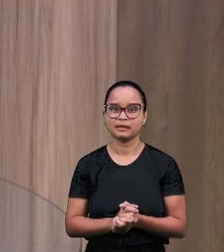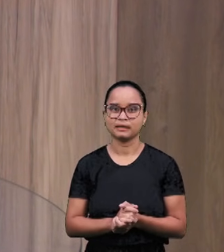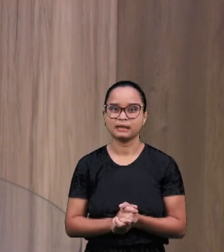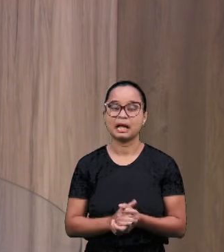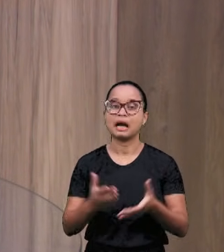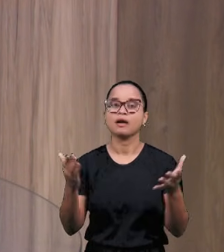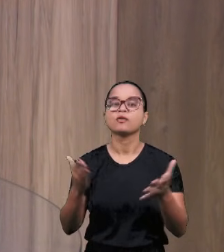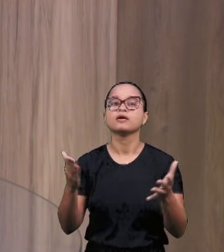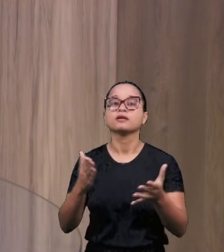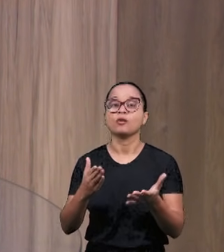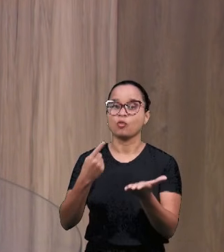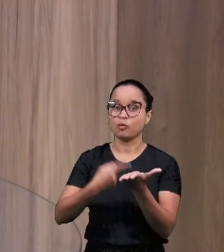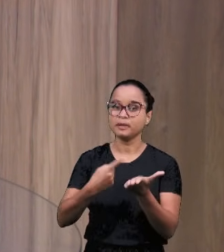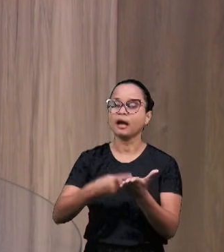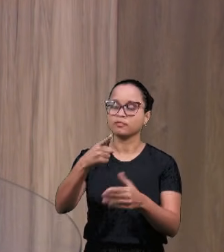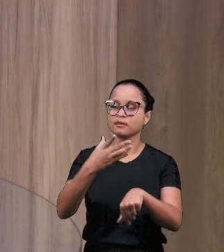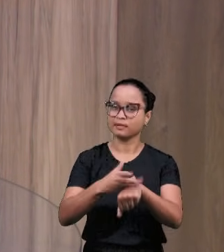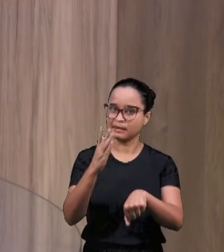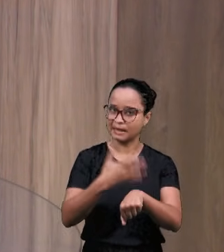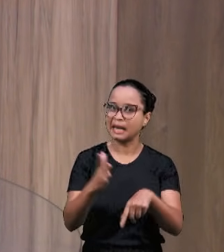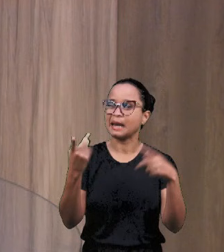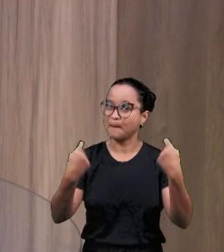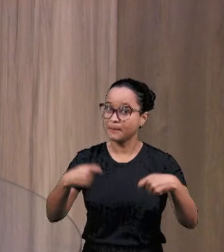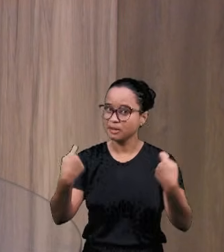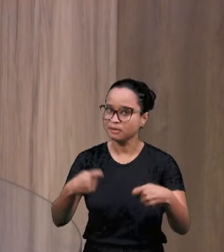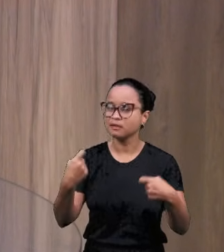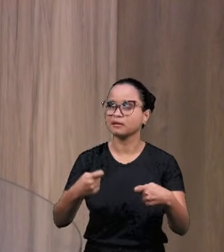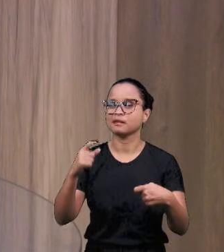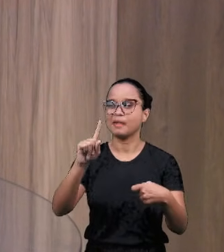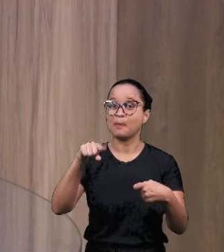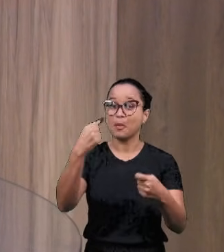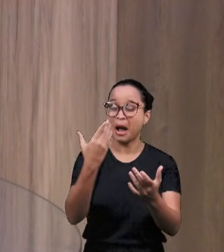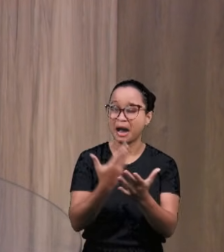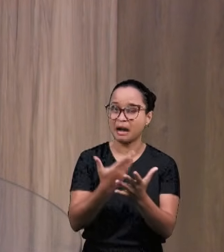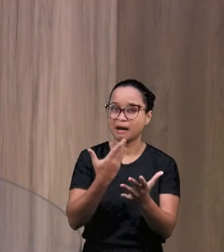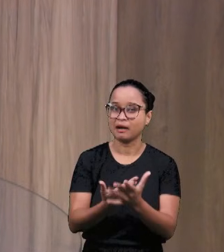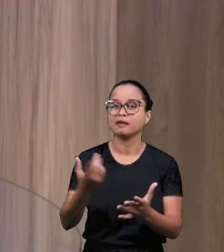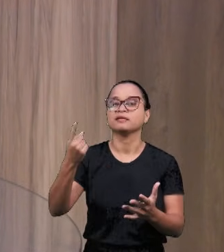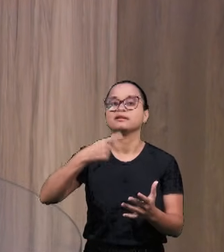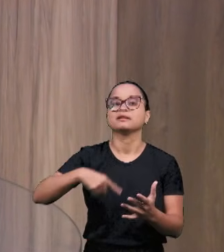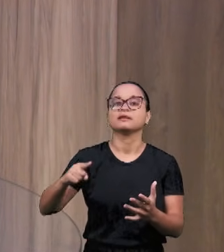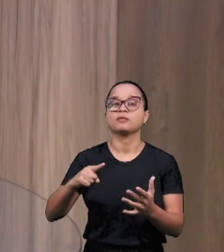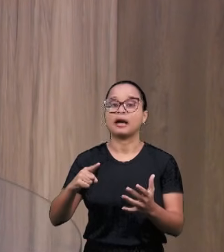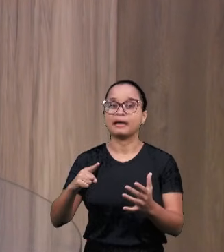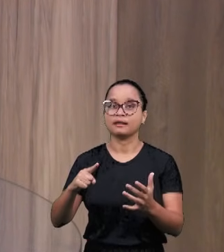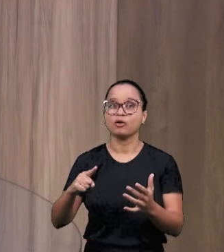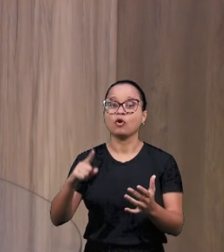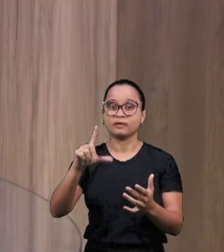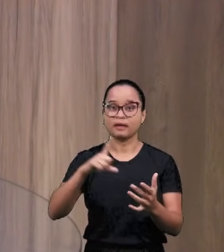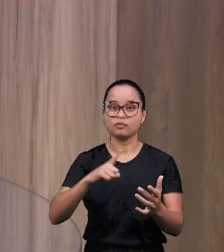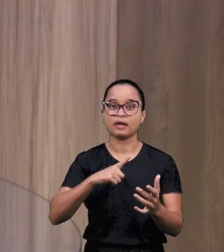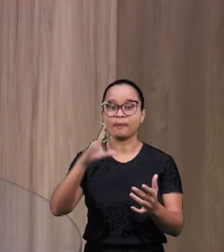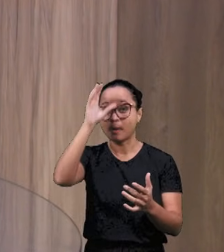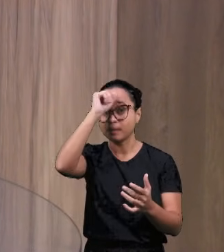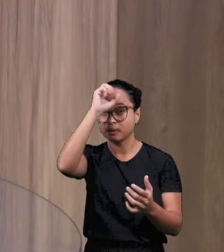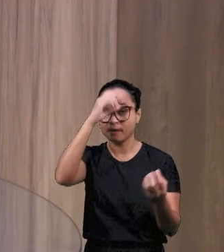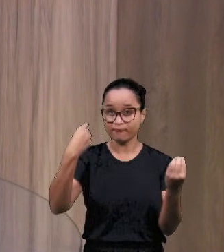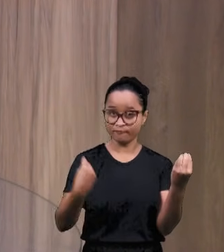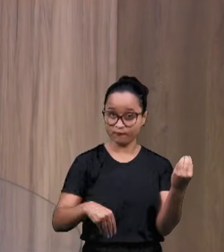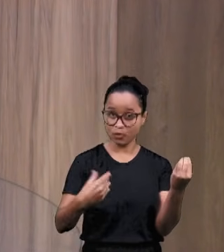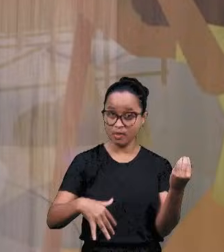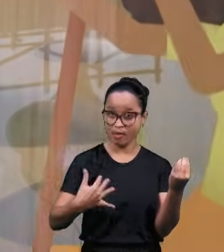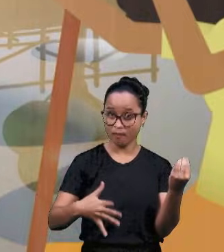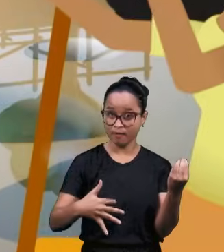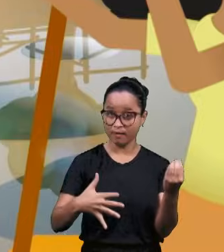Maintenant, on va combiner de nous entraîner beaucoup. La prochaine étude, vous pouvez laisser séparer le violon. La paix